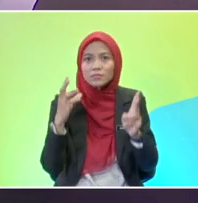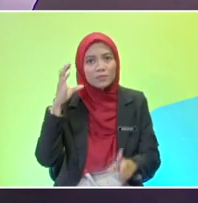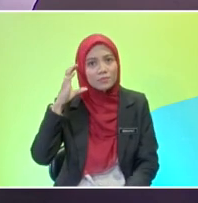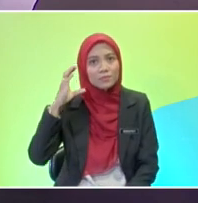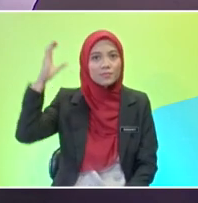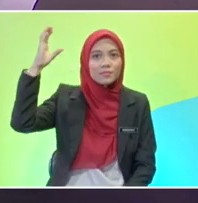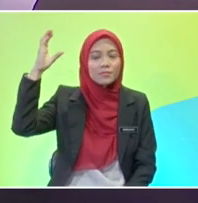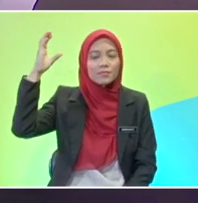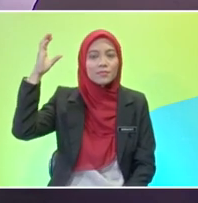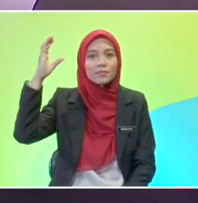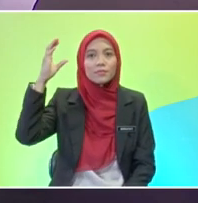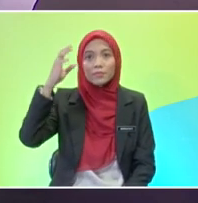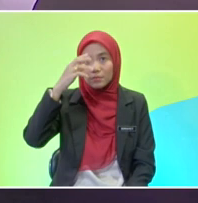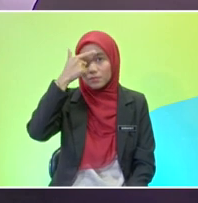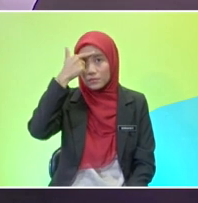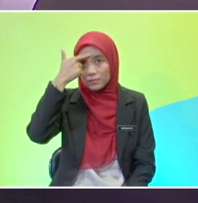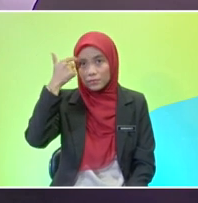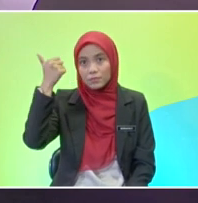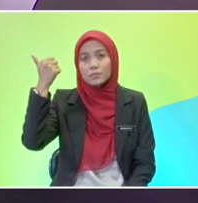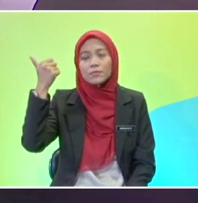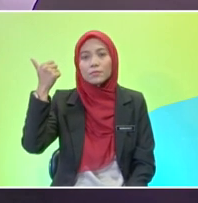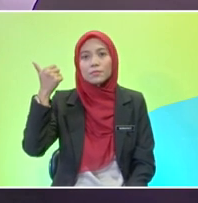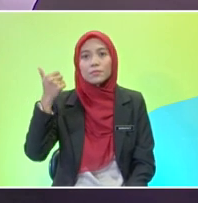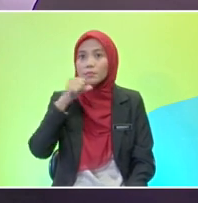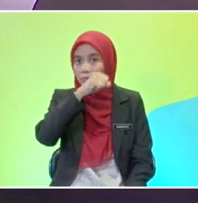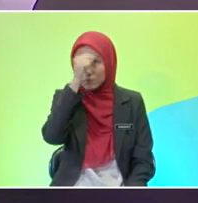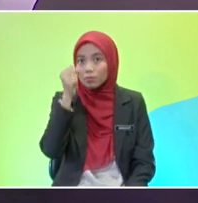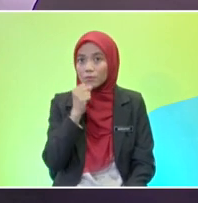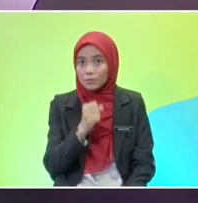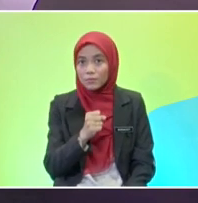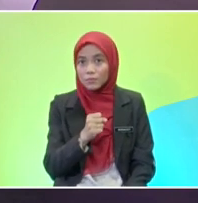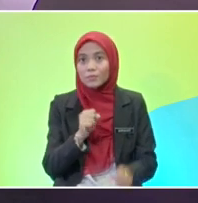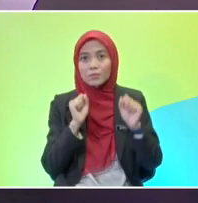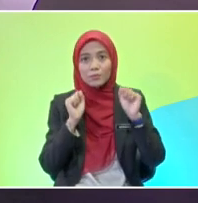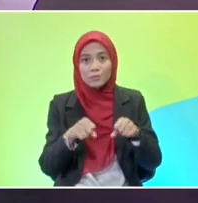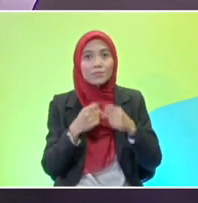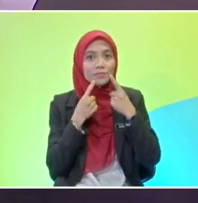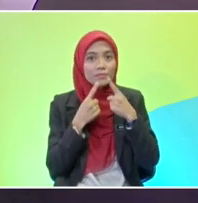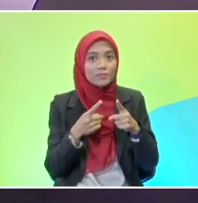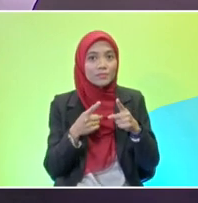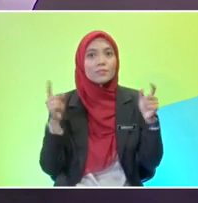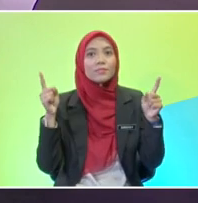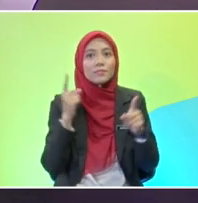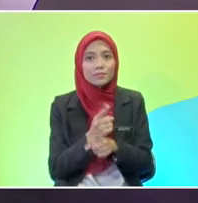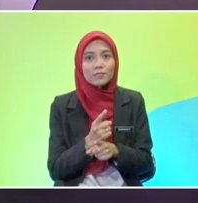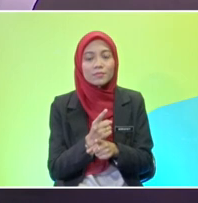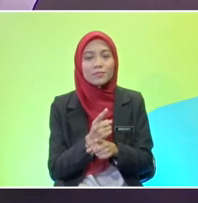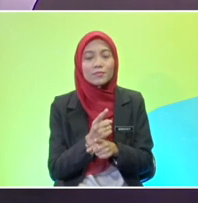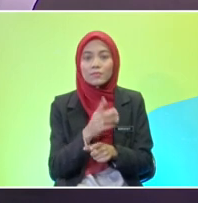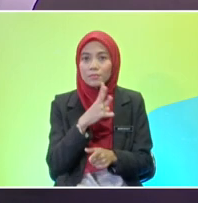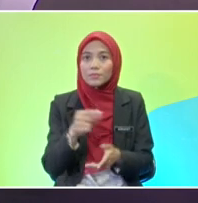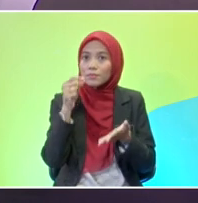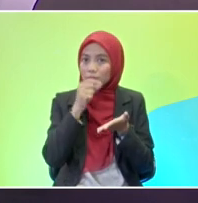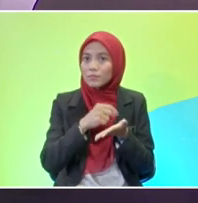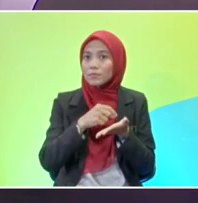Sobat Dari segi lisannya soal jawab yang boleh jawab dengan baik oke dari segi penulisannya